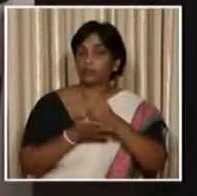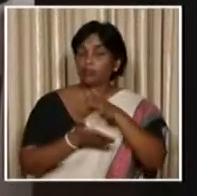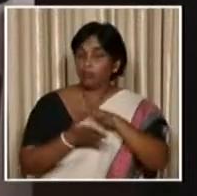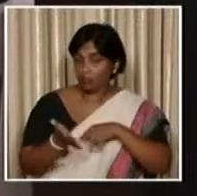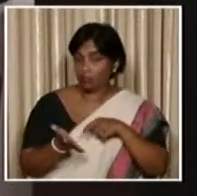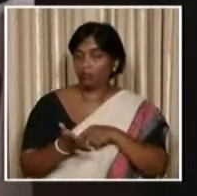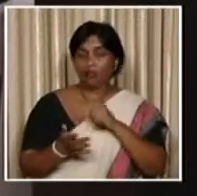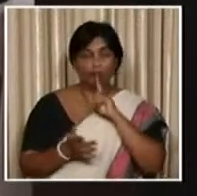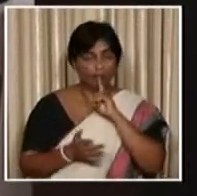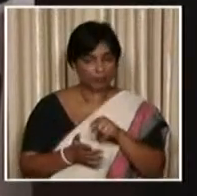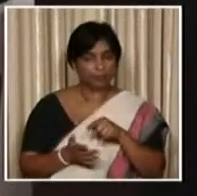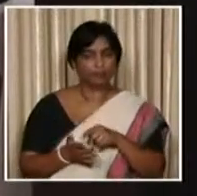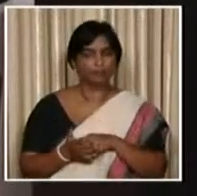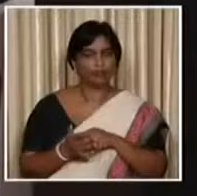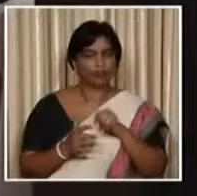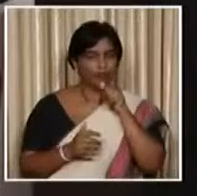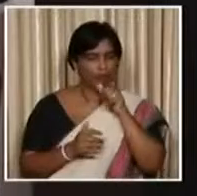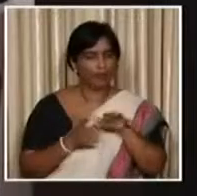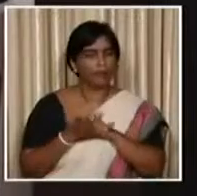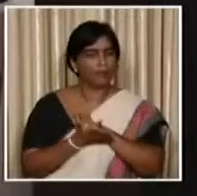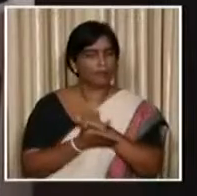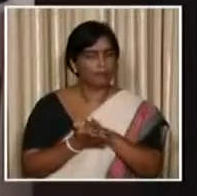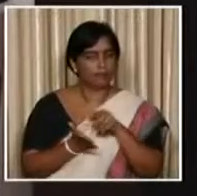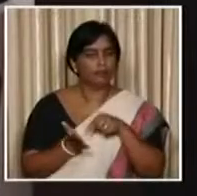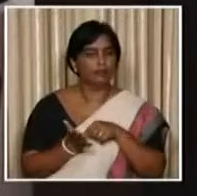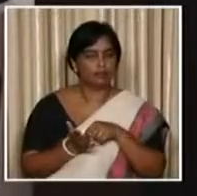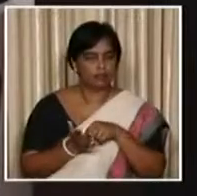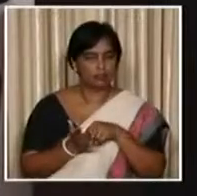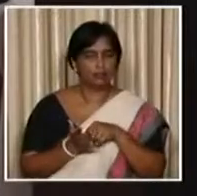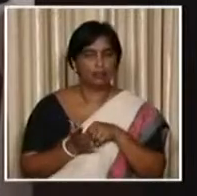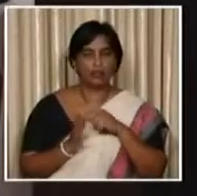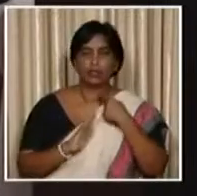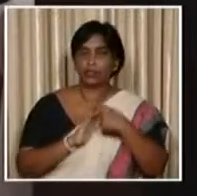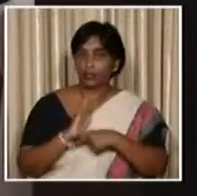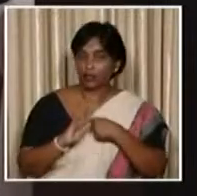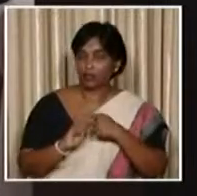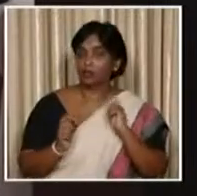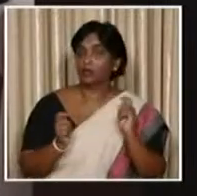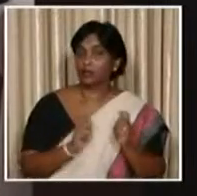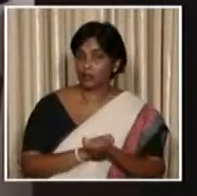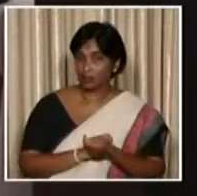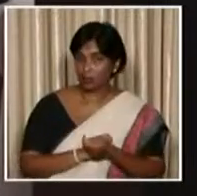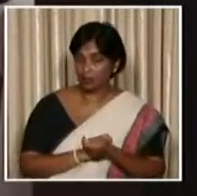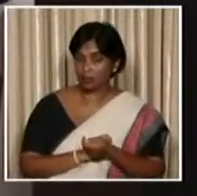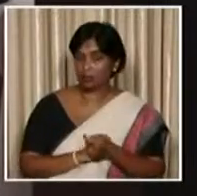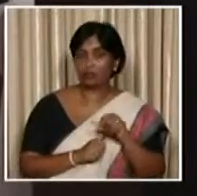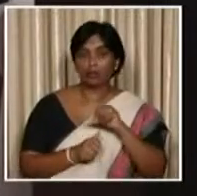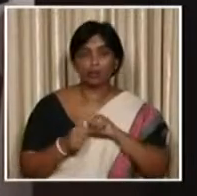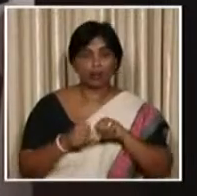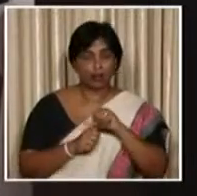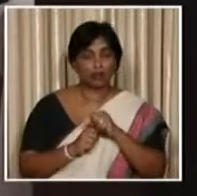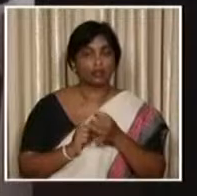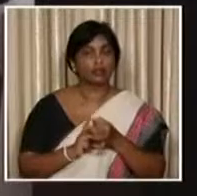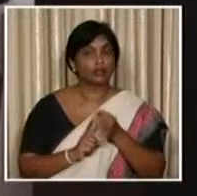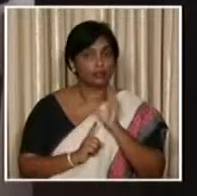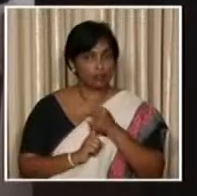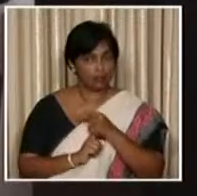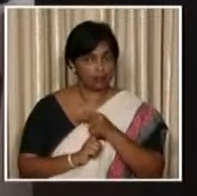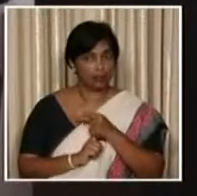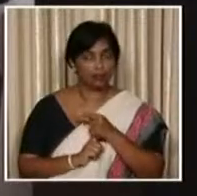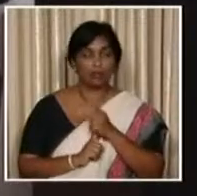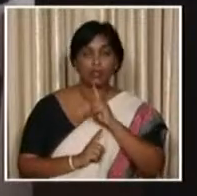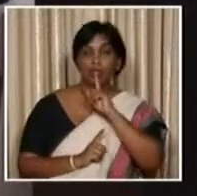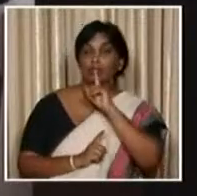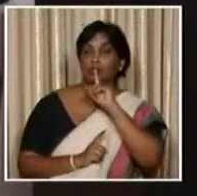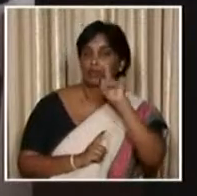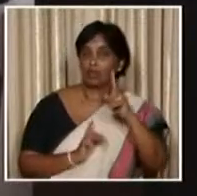තුනේ තියෙනවා ඉතාමත්ම පැහැදිලිව ශ්‍රී ලංකා ක්‍රිකට් ආයතනයේ සභාපතිවරයා